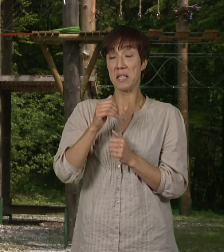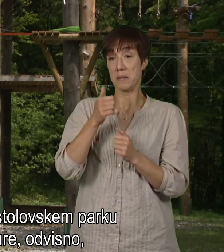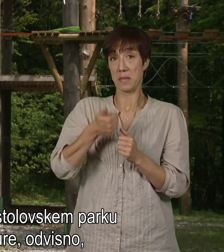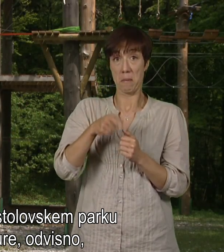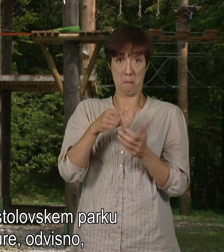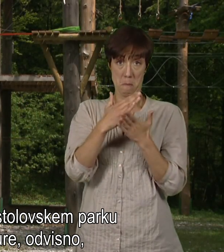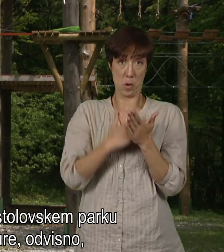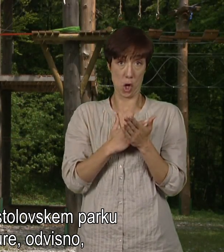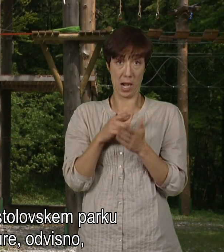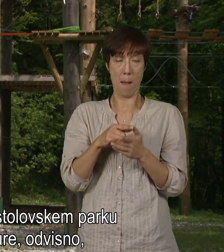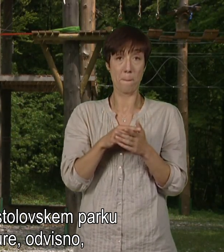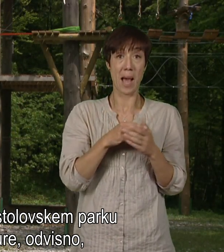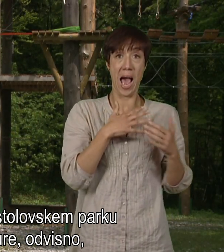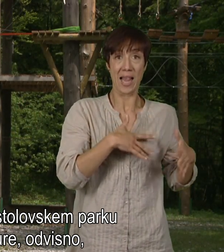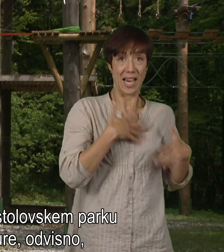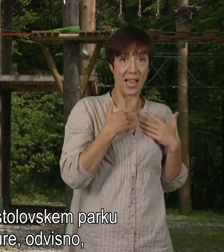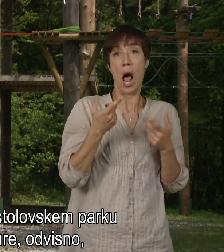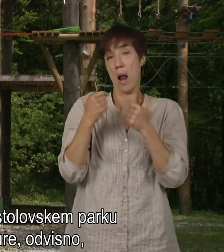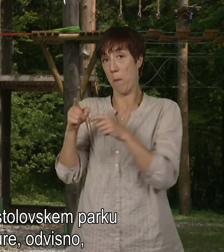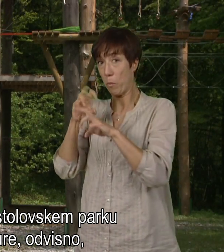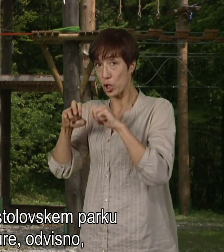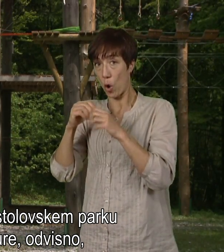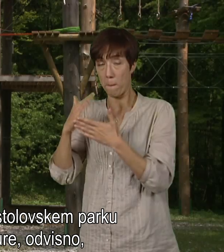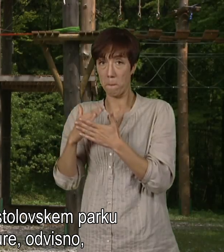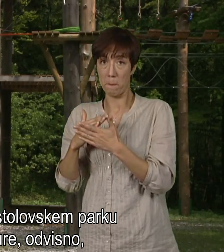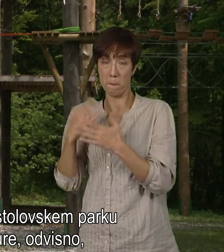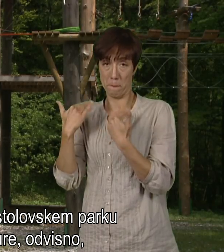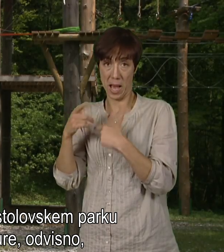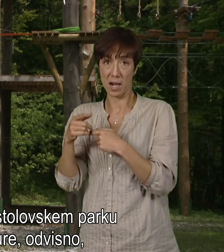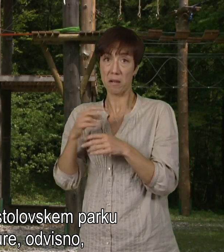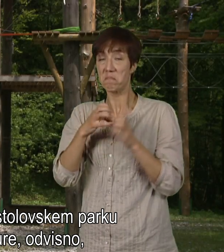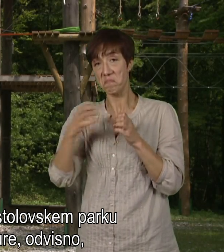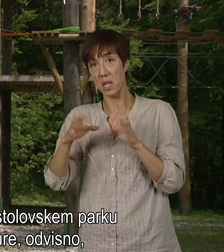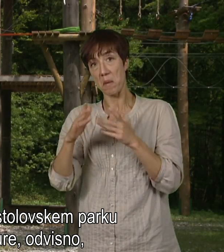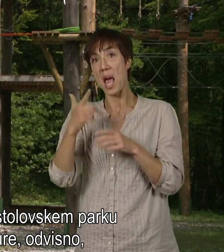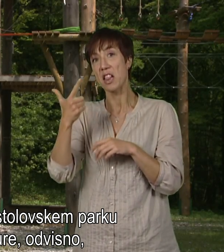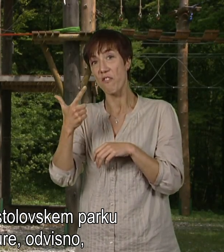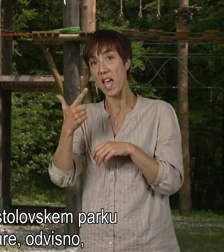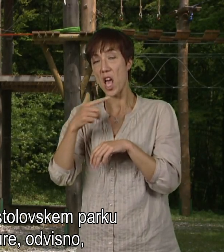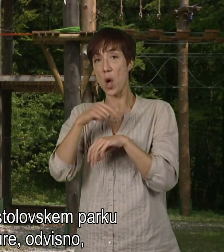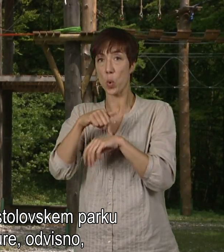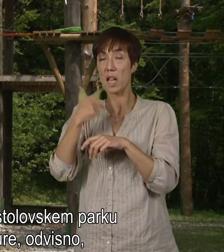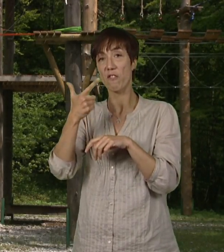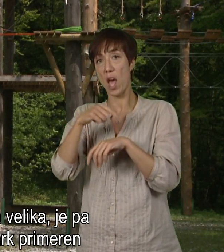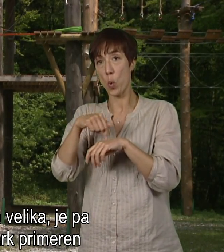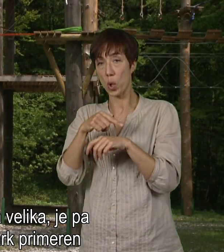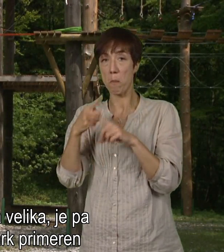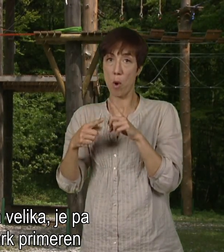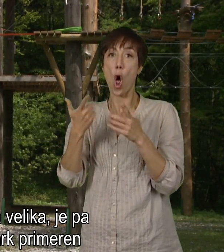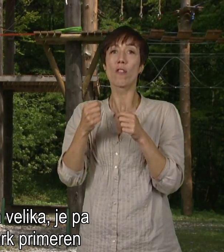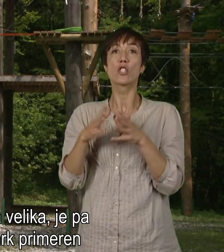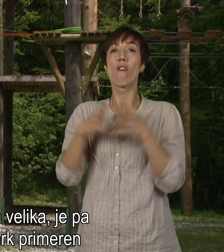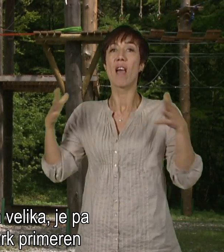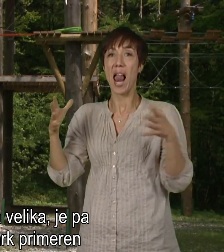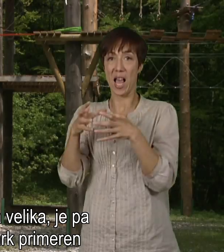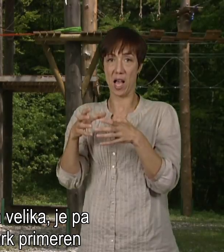Sam program v Adrenalinskem oziroma Pustolovskem parku traja nekje okrog 2 ure, 2 ure pa pol, odvisno kako je skupina